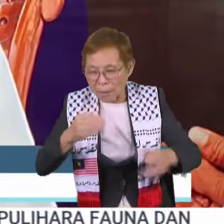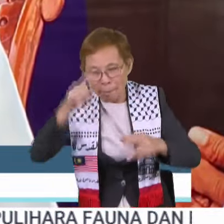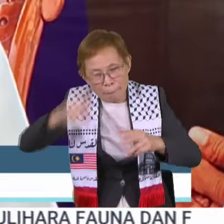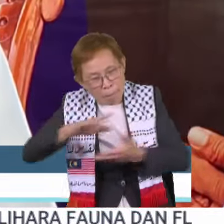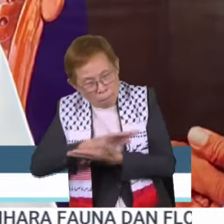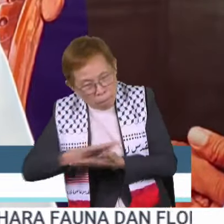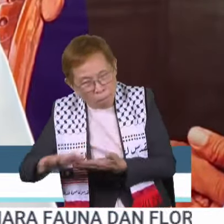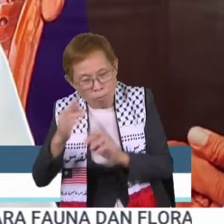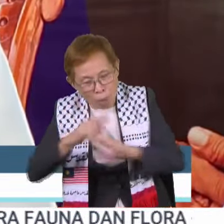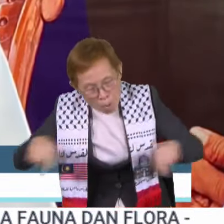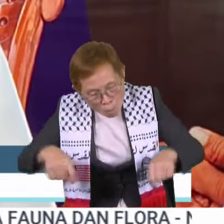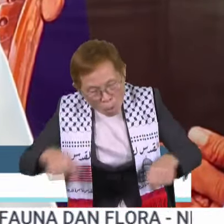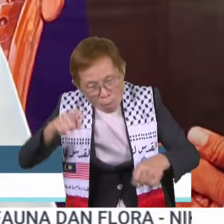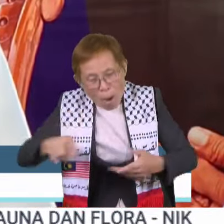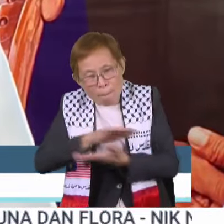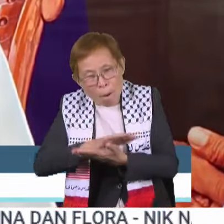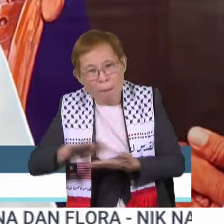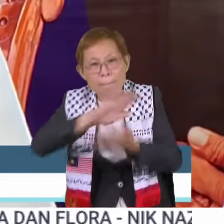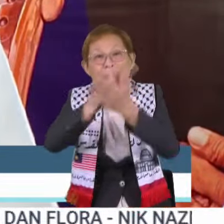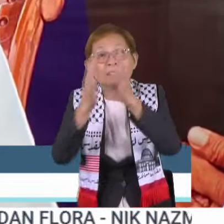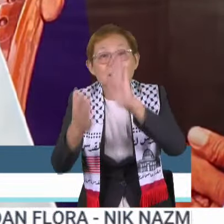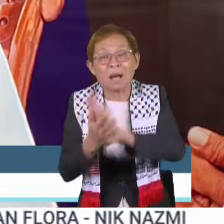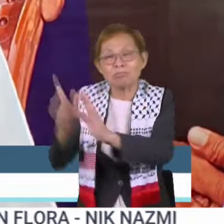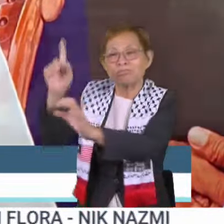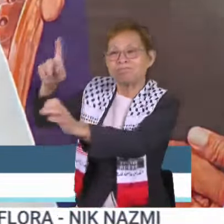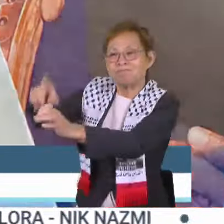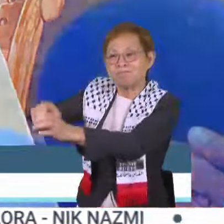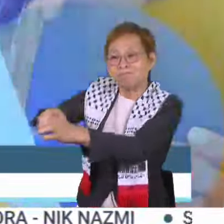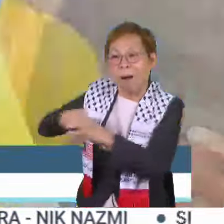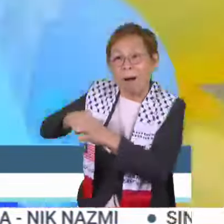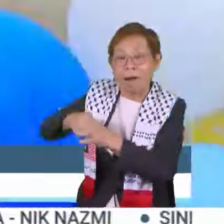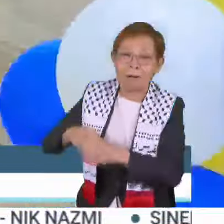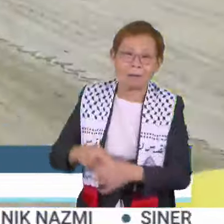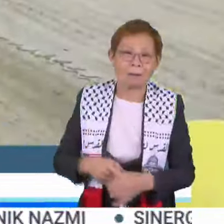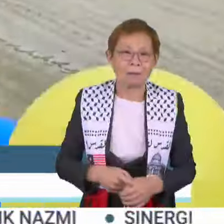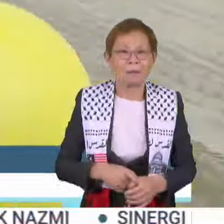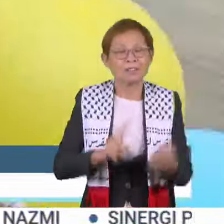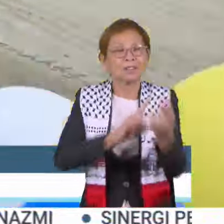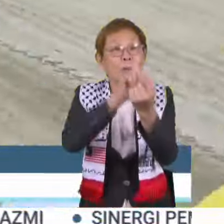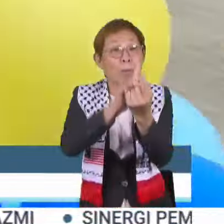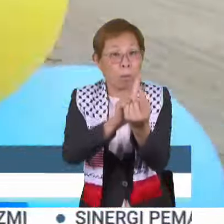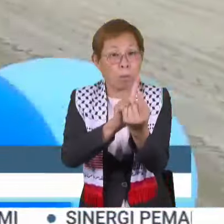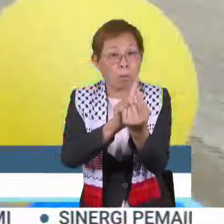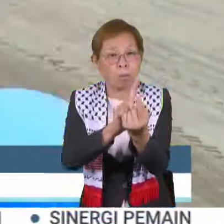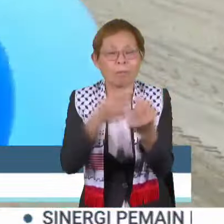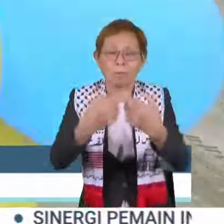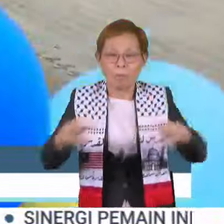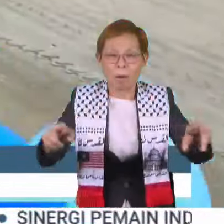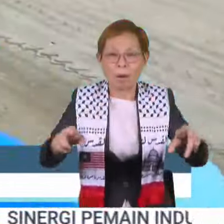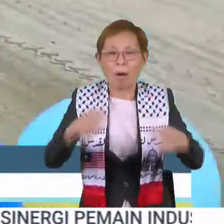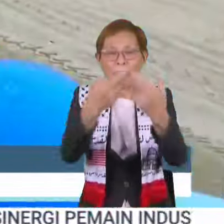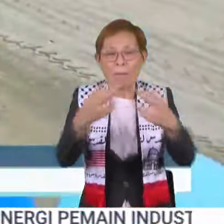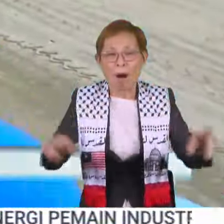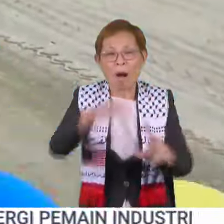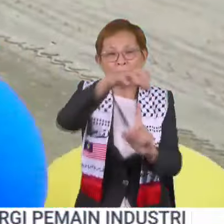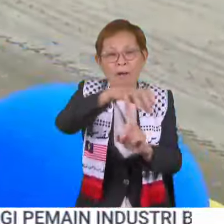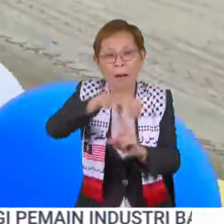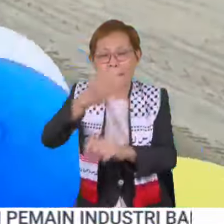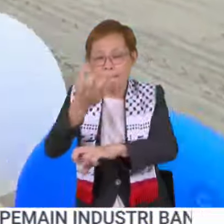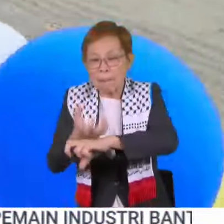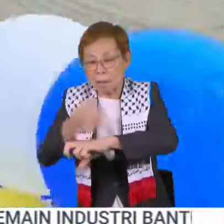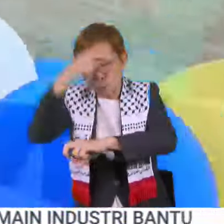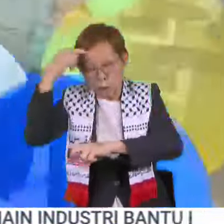tersebut supaya dia akan menjadi satu tarikan jug beliau ditemui selepas menyempurnakan perasmian gerai batu